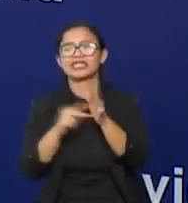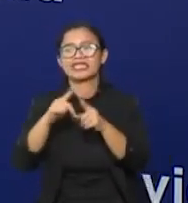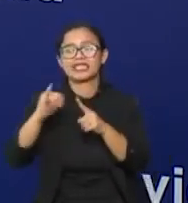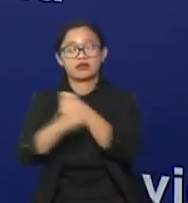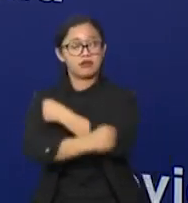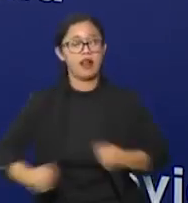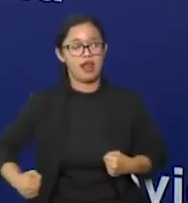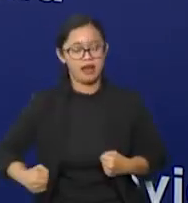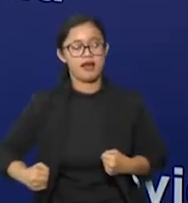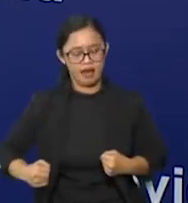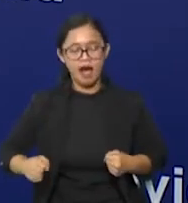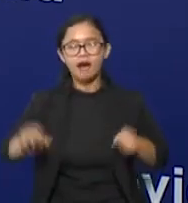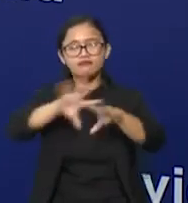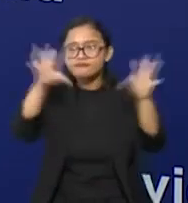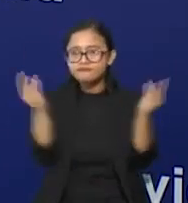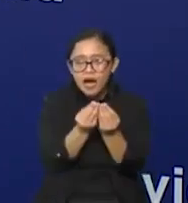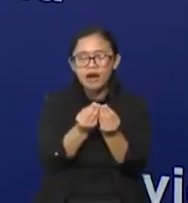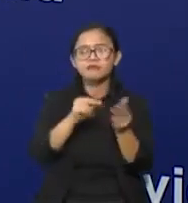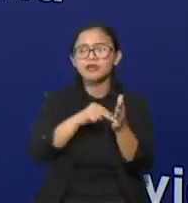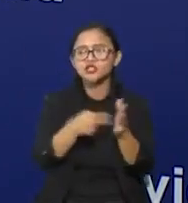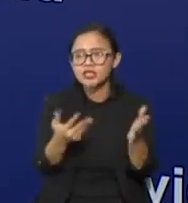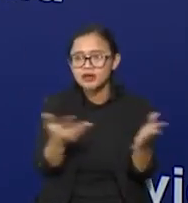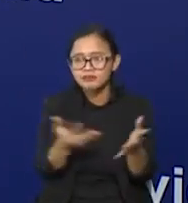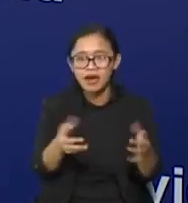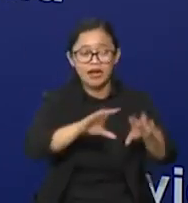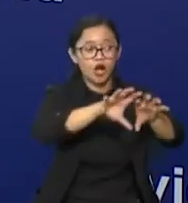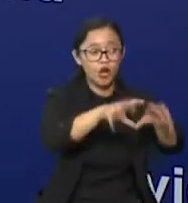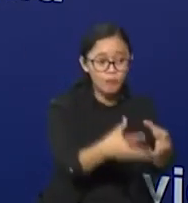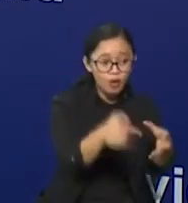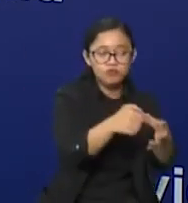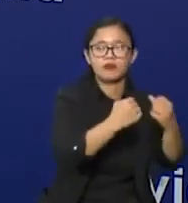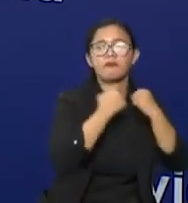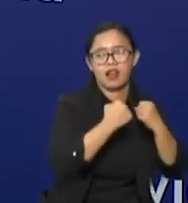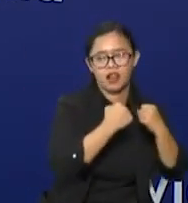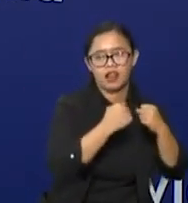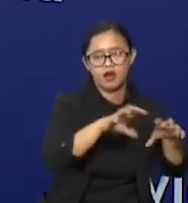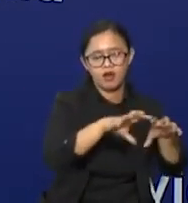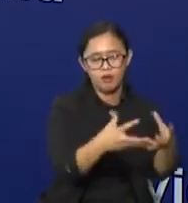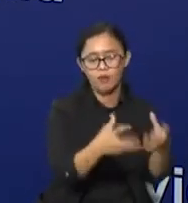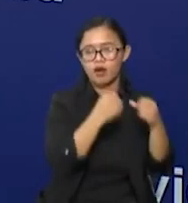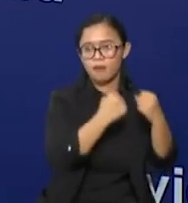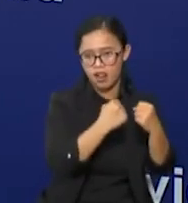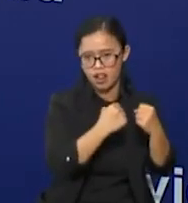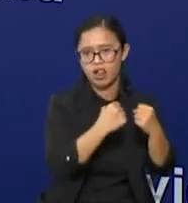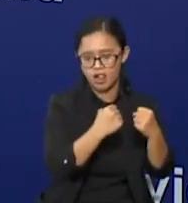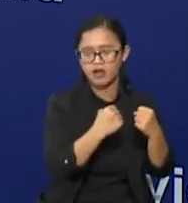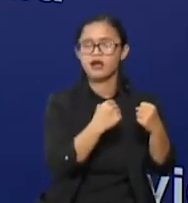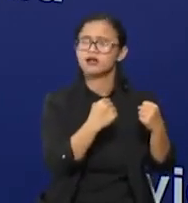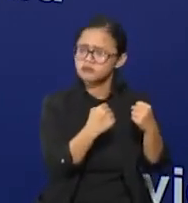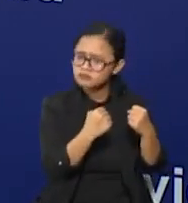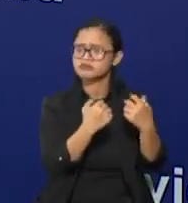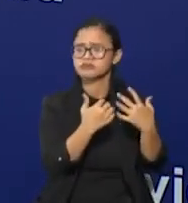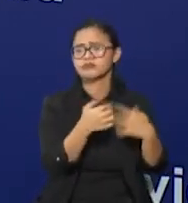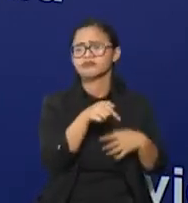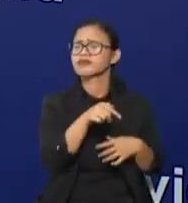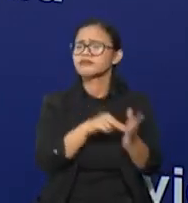imunitas atau kekebalan jadi Hardi minute adalah kekebalan dalam satu kelompok atau kawanan gitu Jadi kalau kita lihat